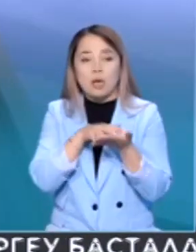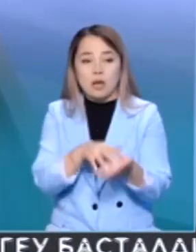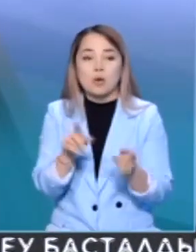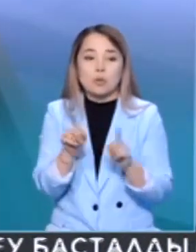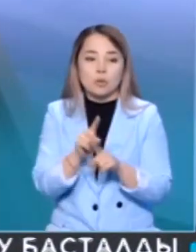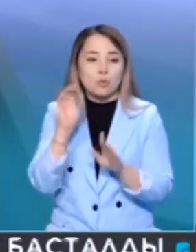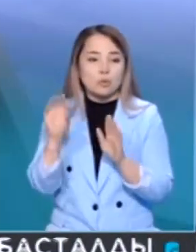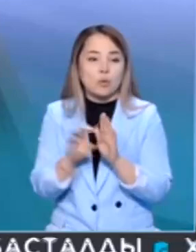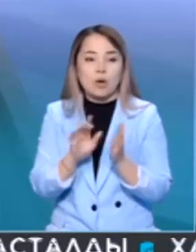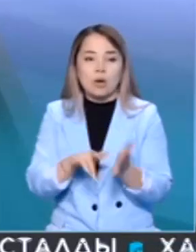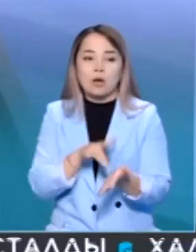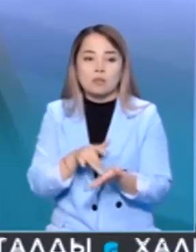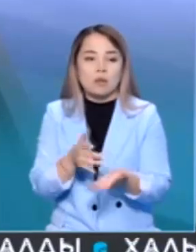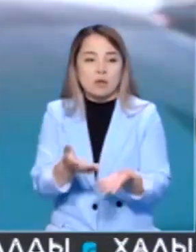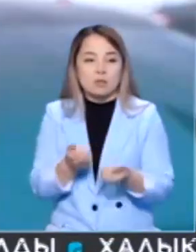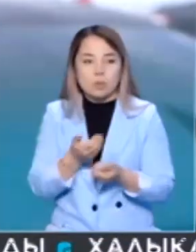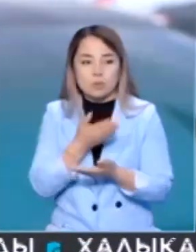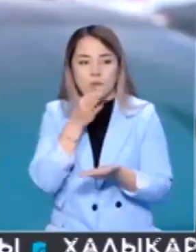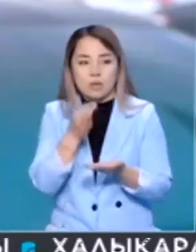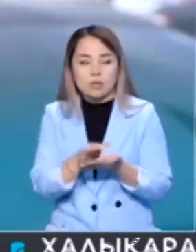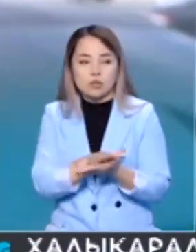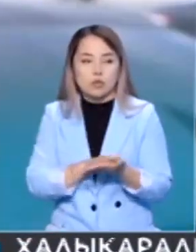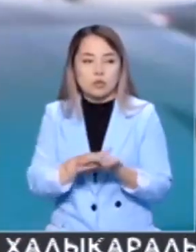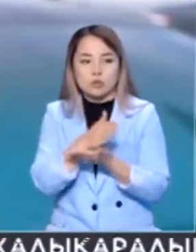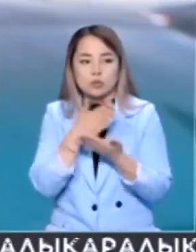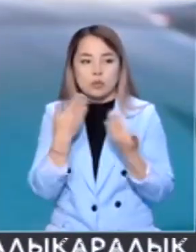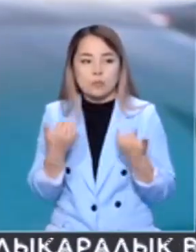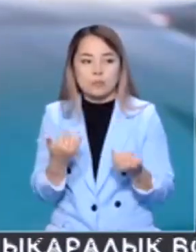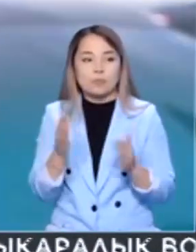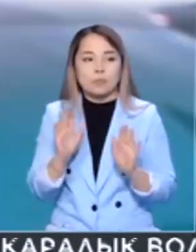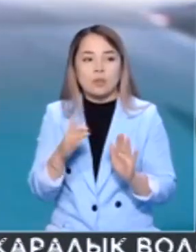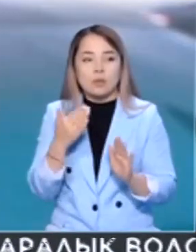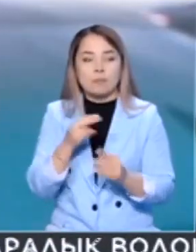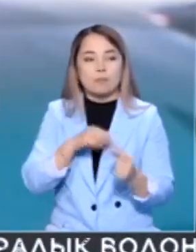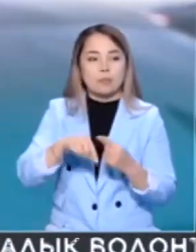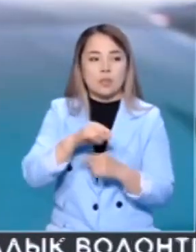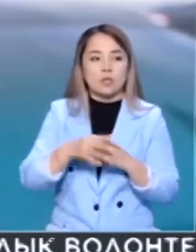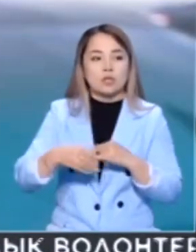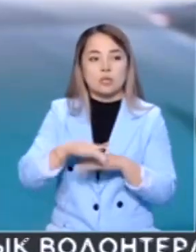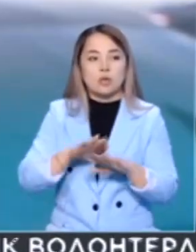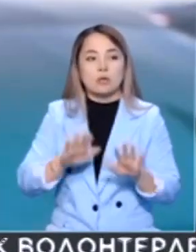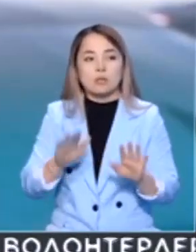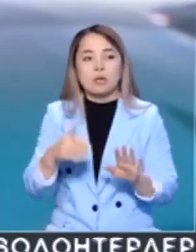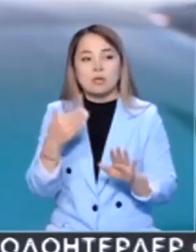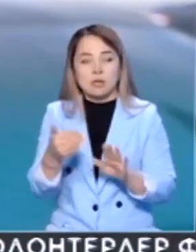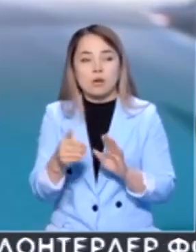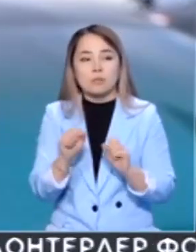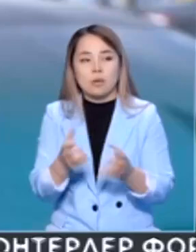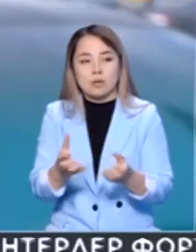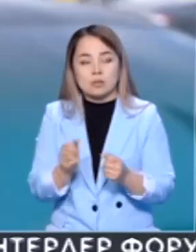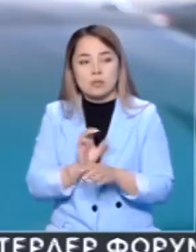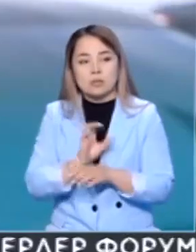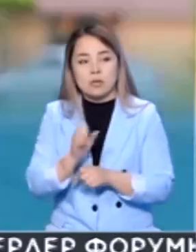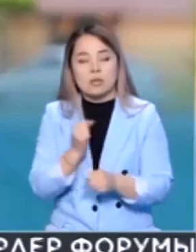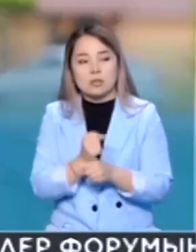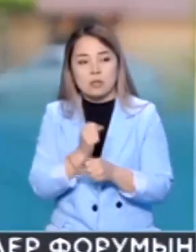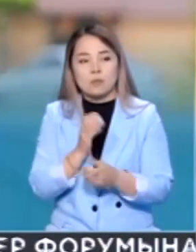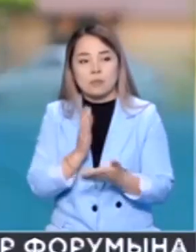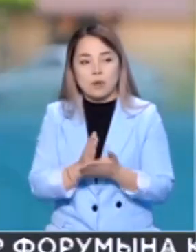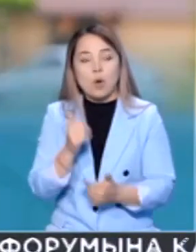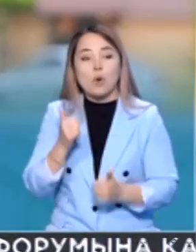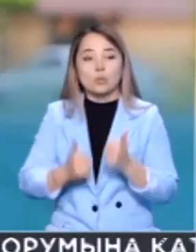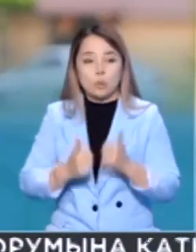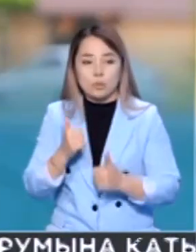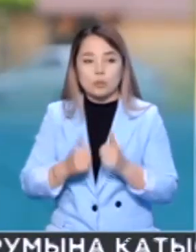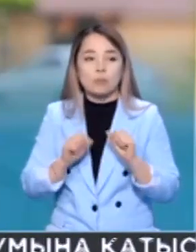арызданғанымен қалауын ала алмай ақ қойды. Сельхоз жер қарастырмаған. Тек қана бизнес жерлер, сол аукционды шығарамыз биыл.